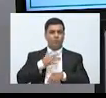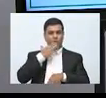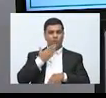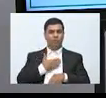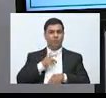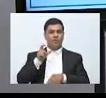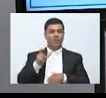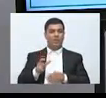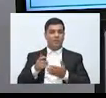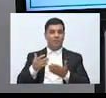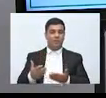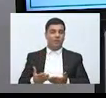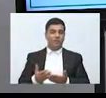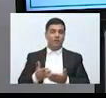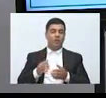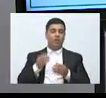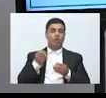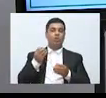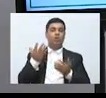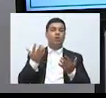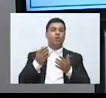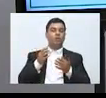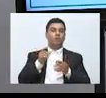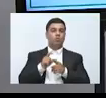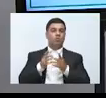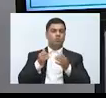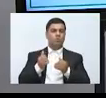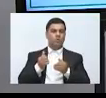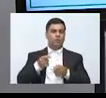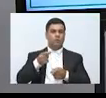Масалан, яна қандай сўзни олишимиз мумкин? Садоқат,